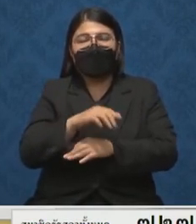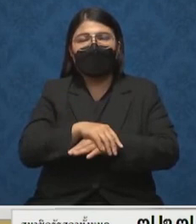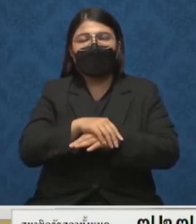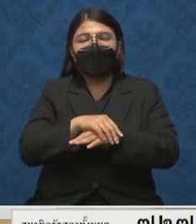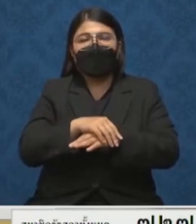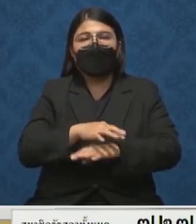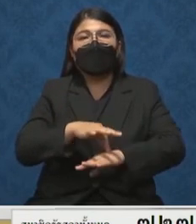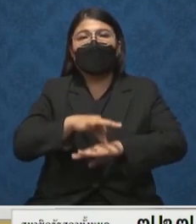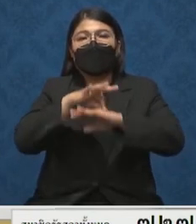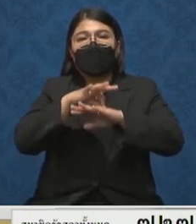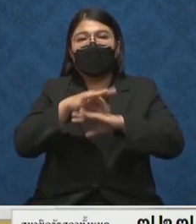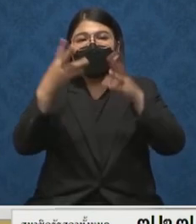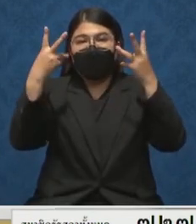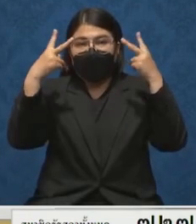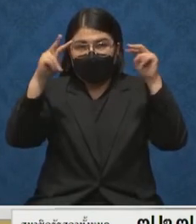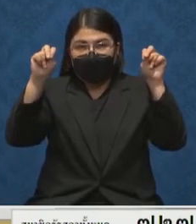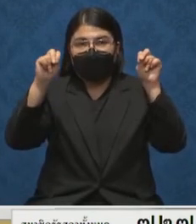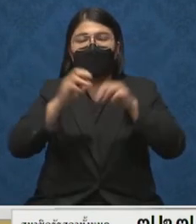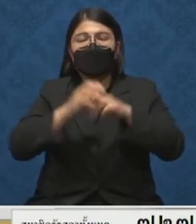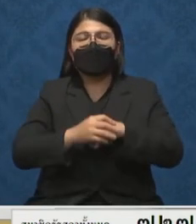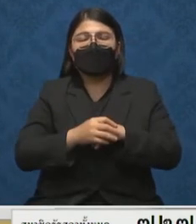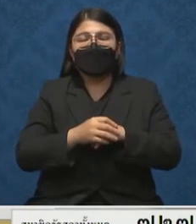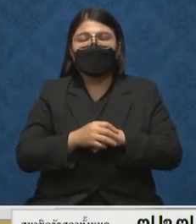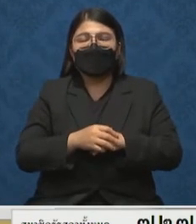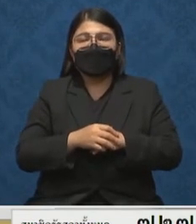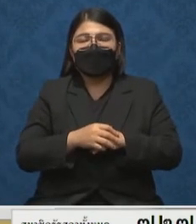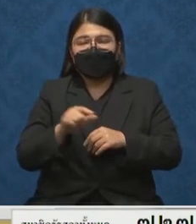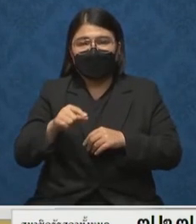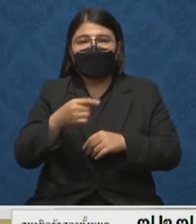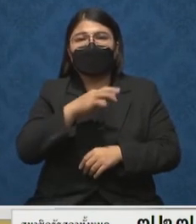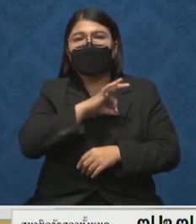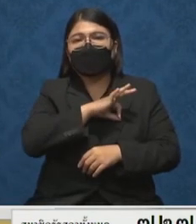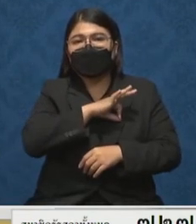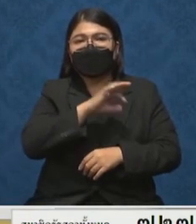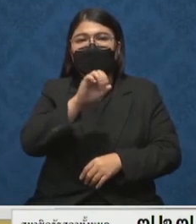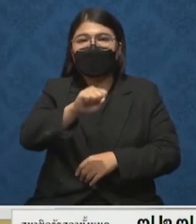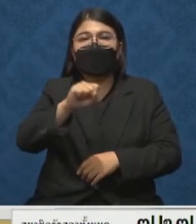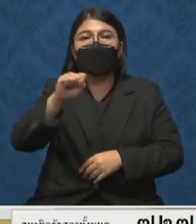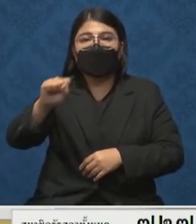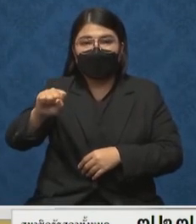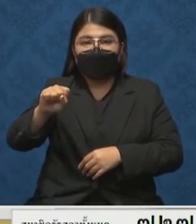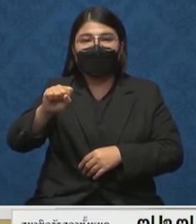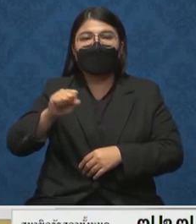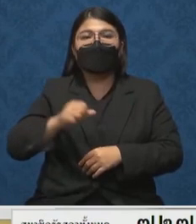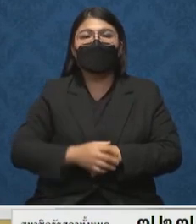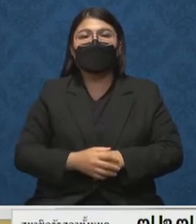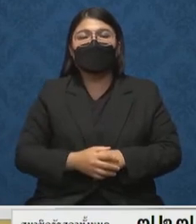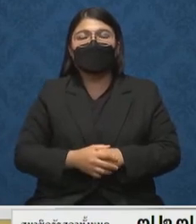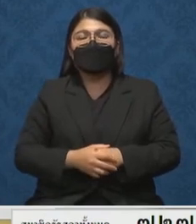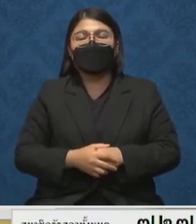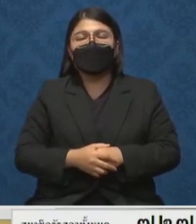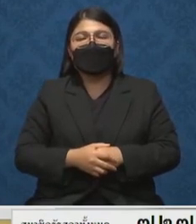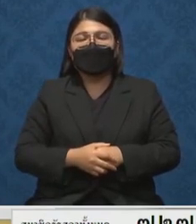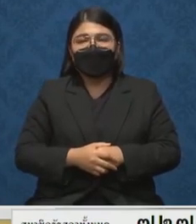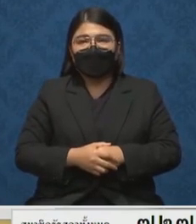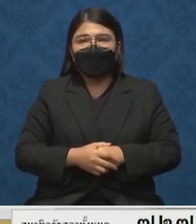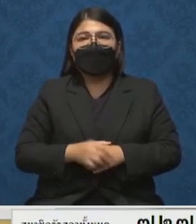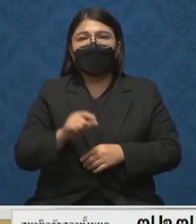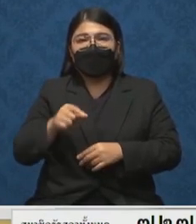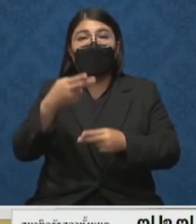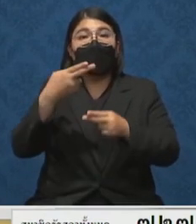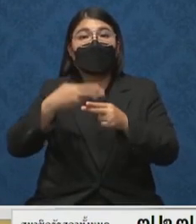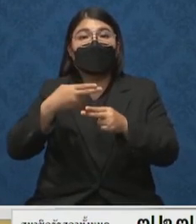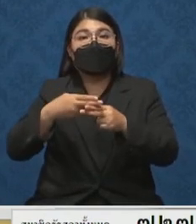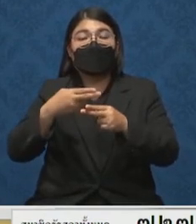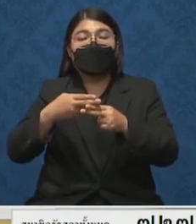ตั้นเป็นนายกรั้นตรี่จากสมาชิกสภพผแตน naught unsureดและเป็ผู้มชออยใบญชีล